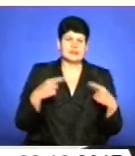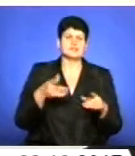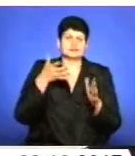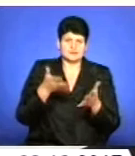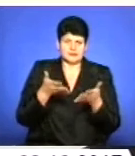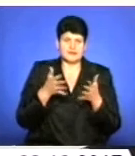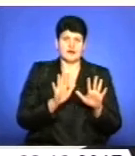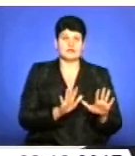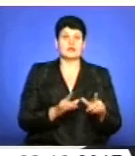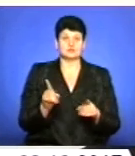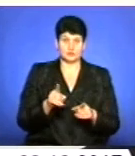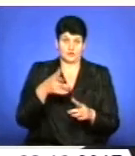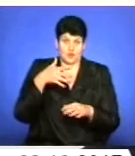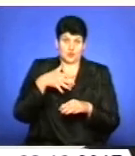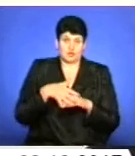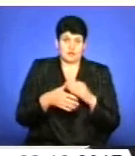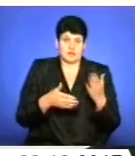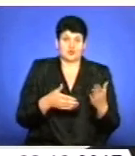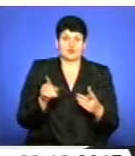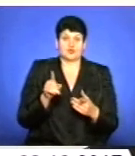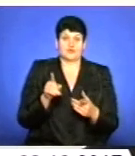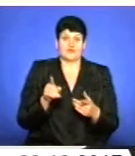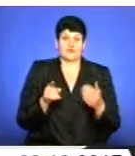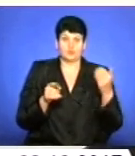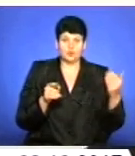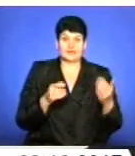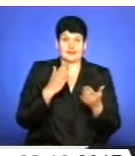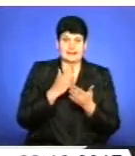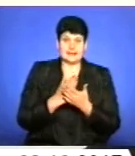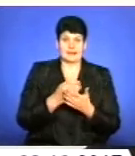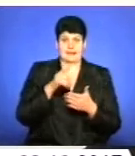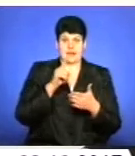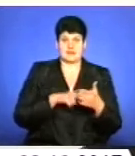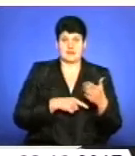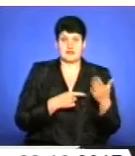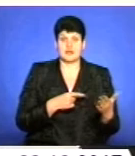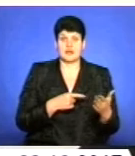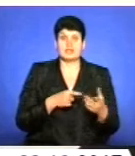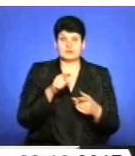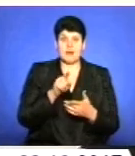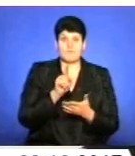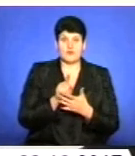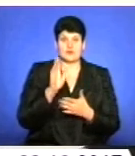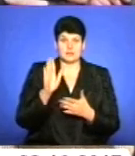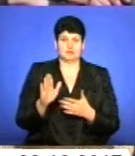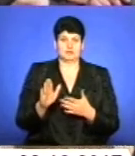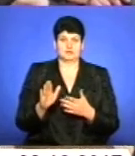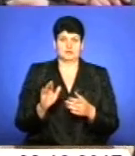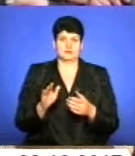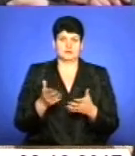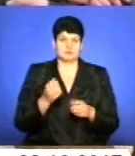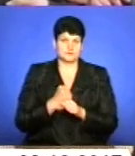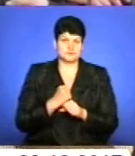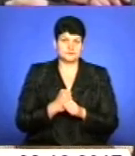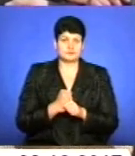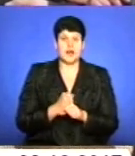інше. Але щоб вони десь розуміли, що в них є ця надія і вона повинна бути формалізована. Однак, чи